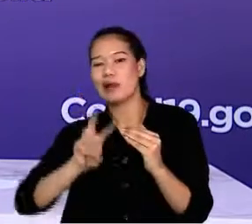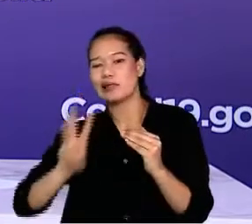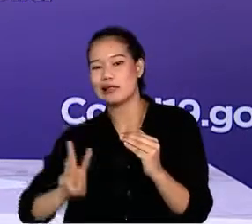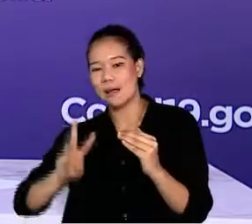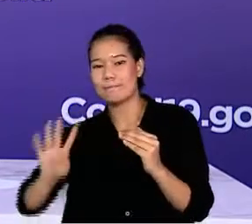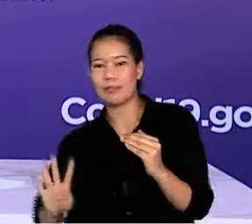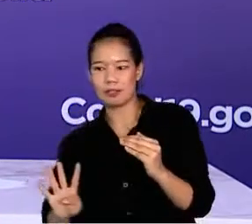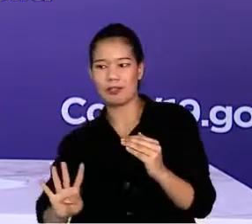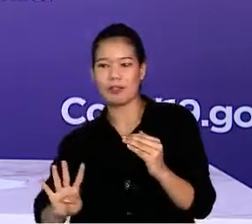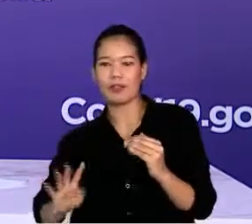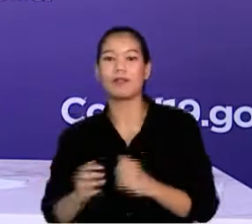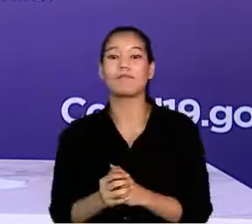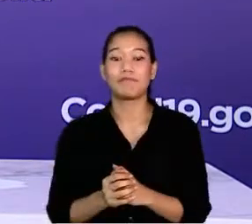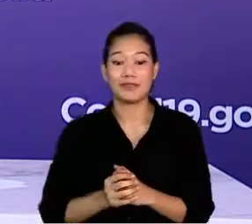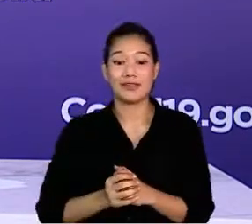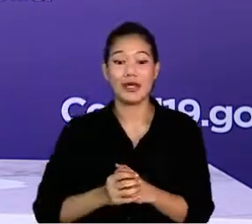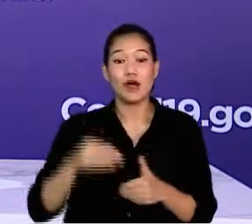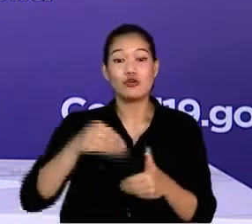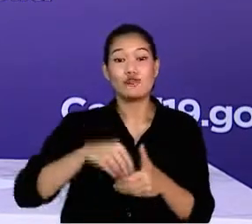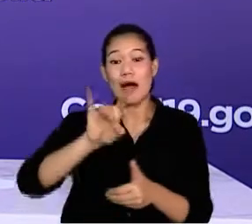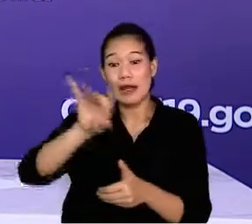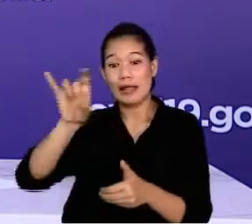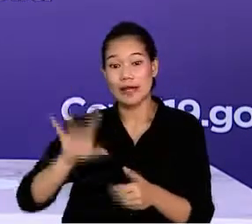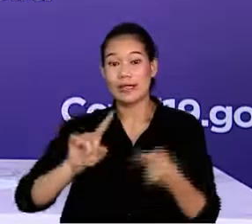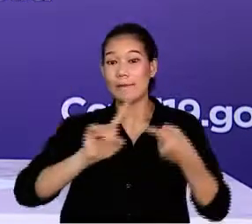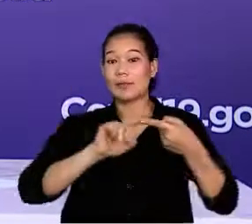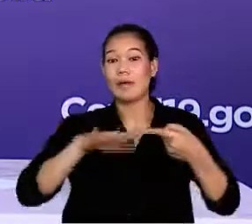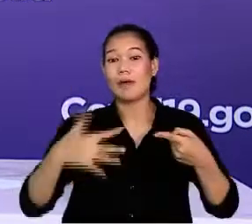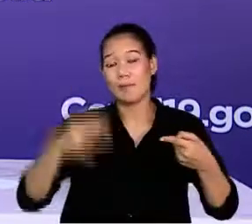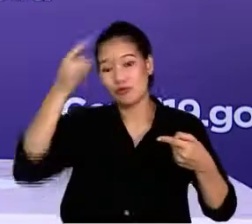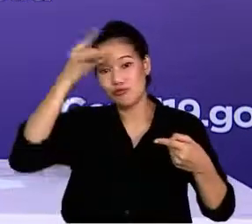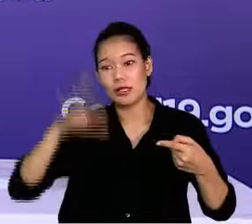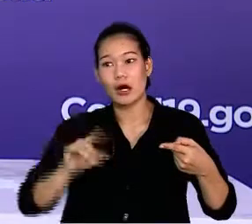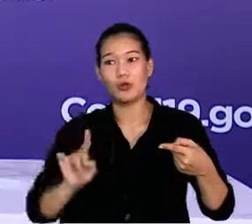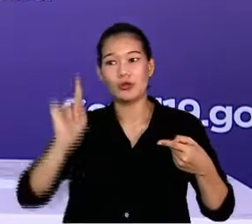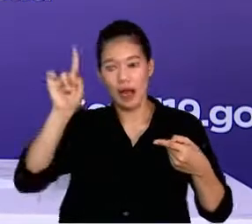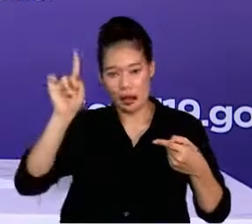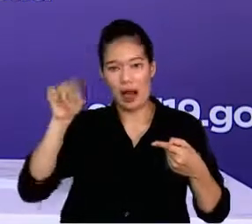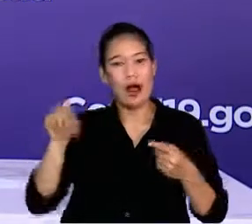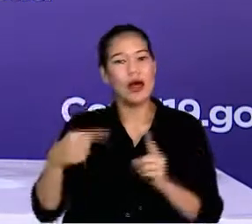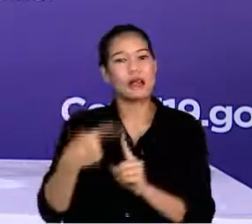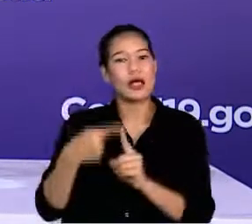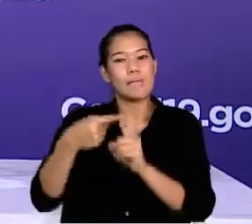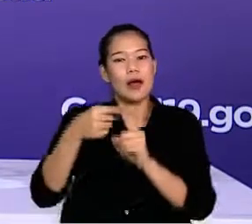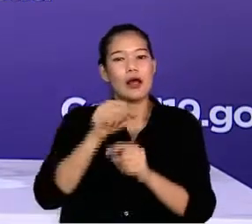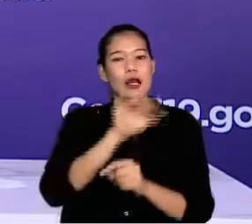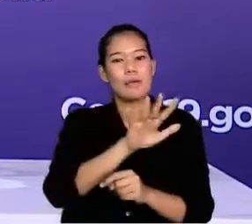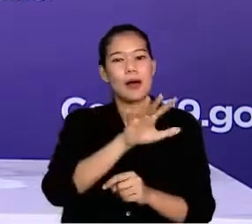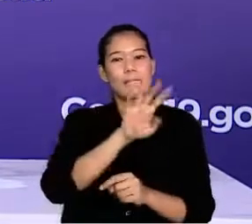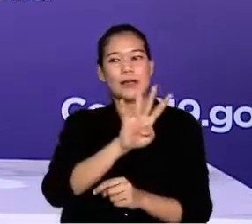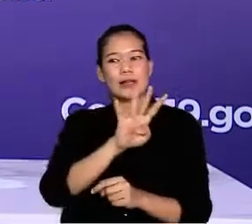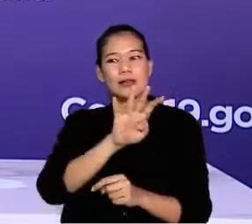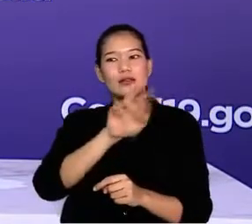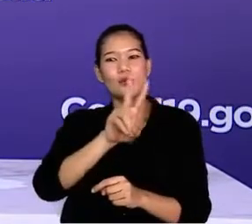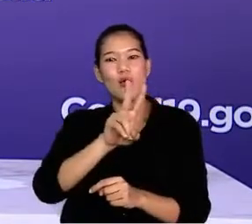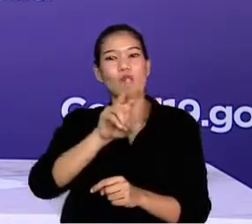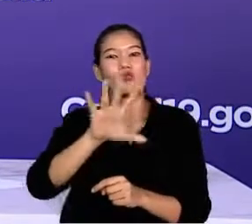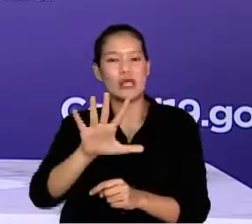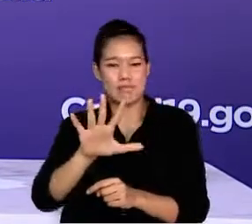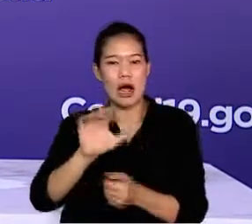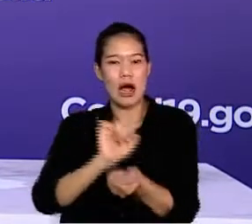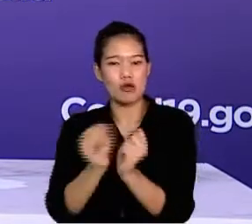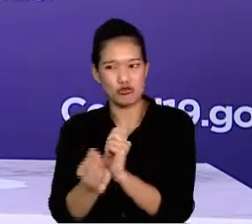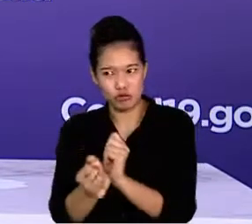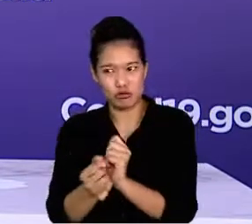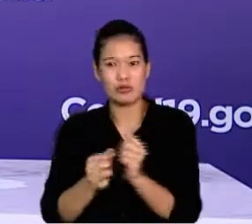4 Hai penyumbang lainnya di urutan pertama adalah Sumatera Utara yaitu bertambah 5425